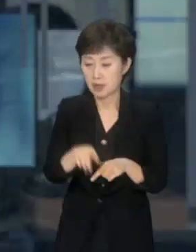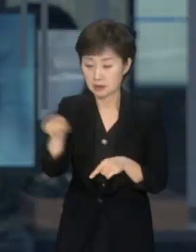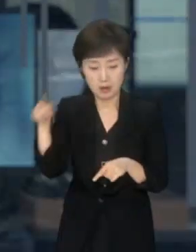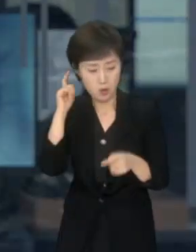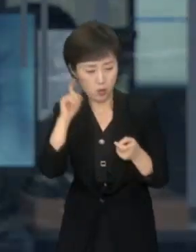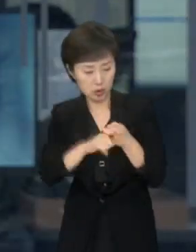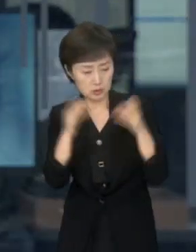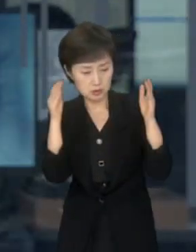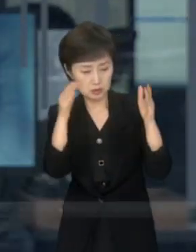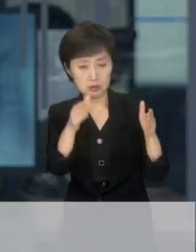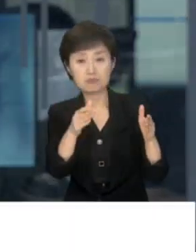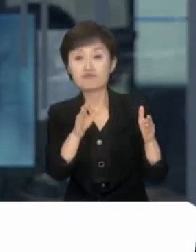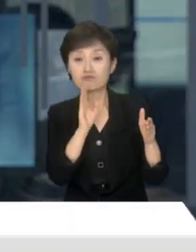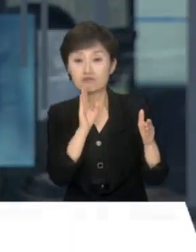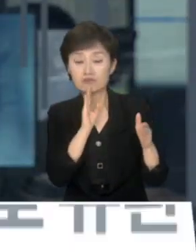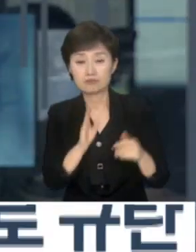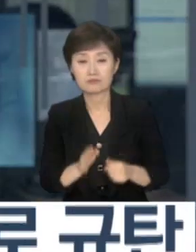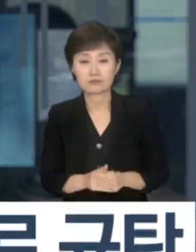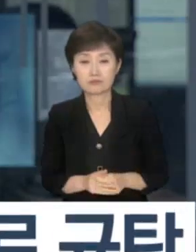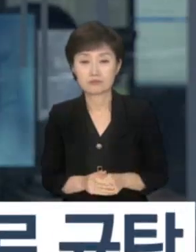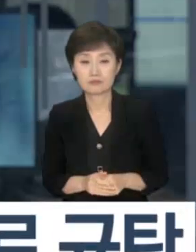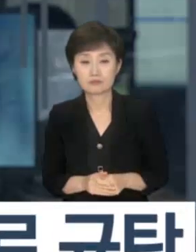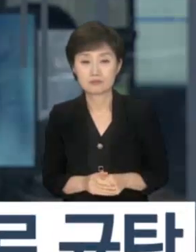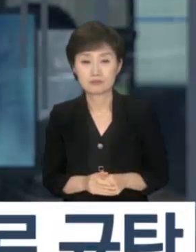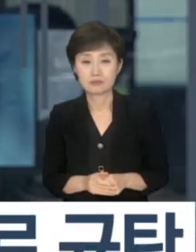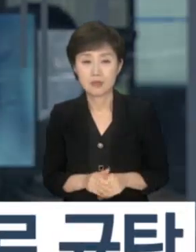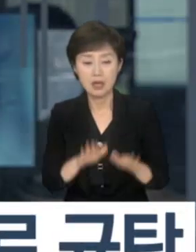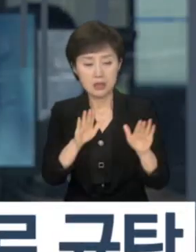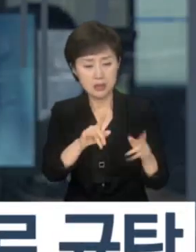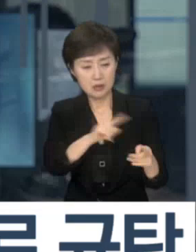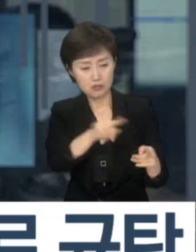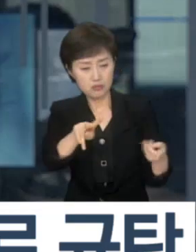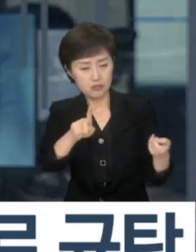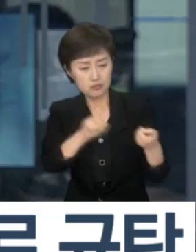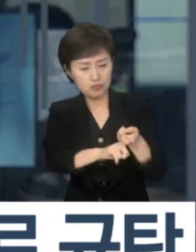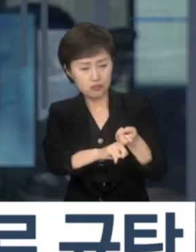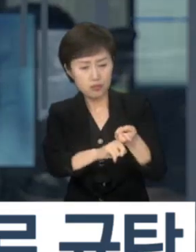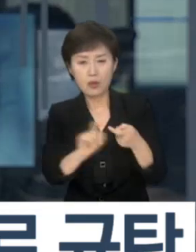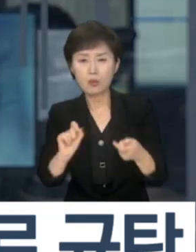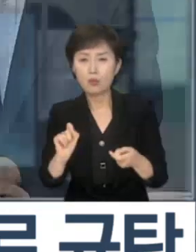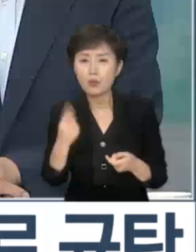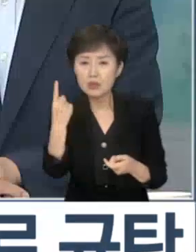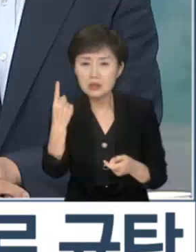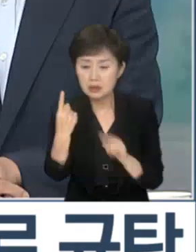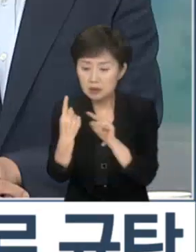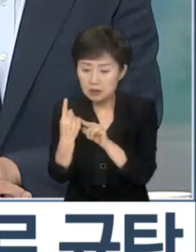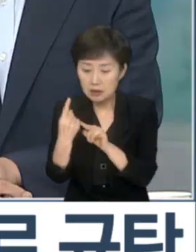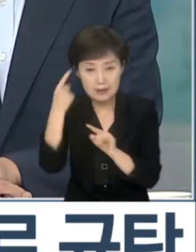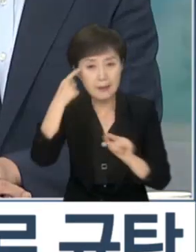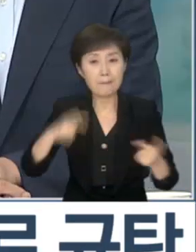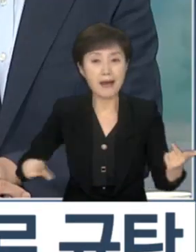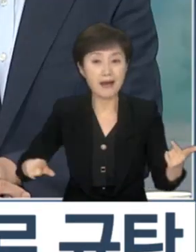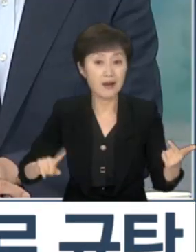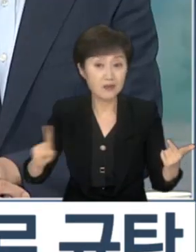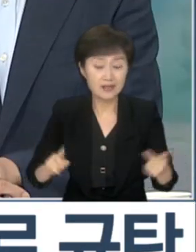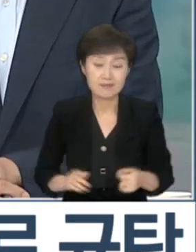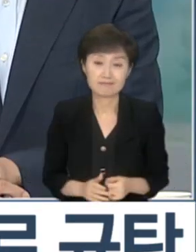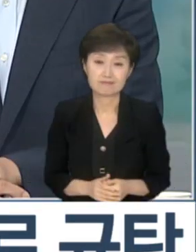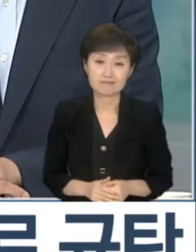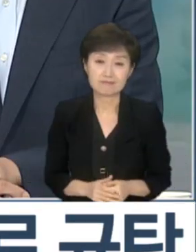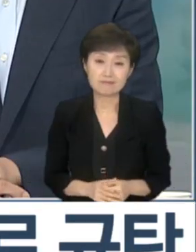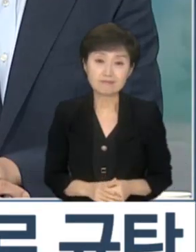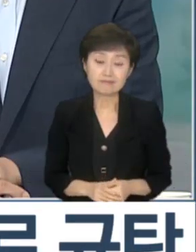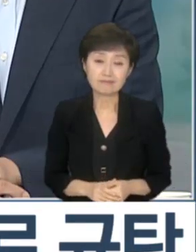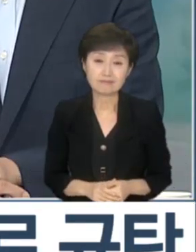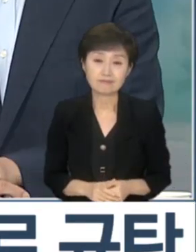반응이 뜨거웠는데 이제이 상황에 대해서 원인 파악을 하는데 있어서는 이견을 보이는 모습 볼 수가 있었습니다 어떤 의견 가지고